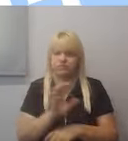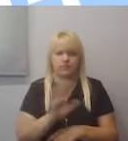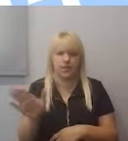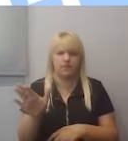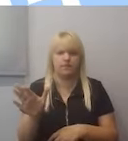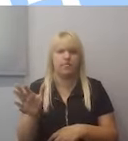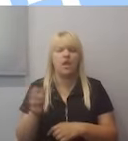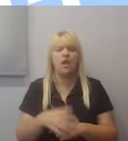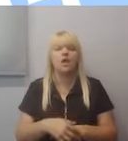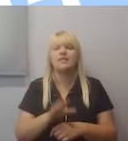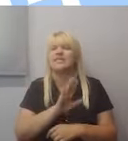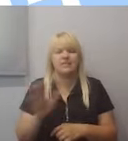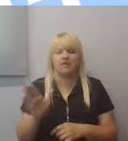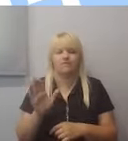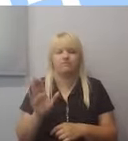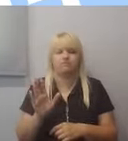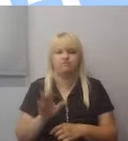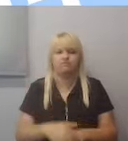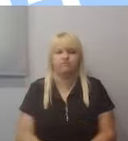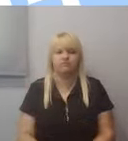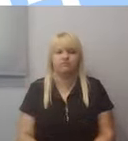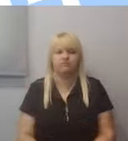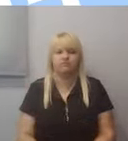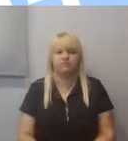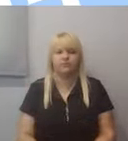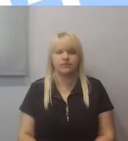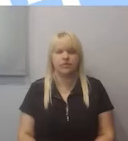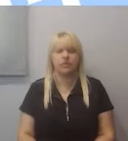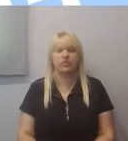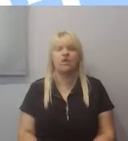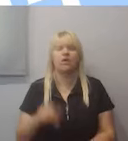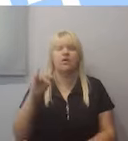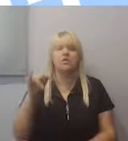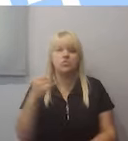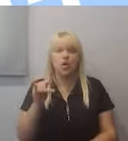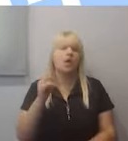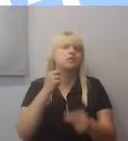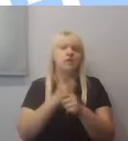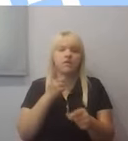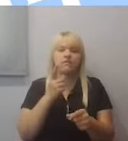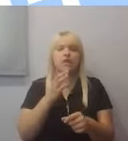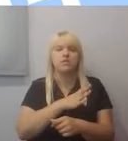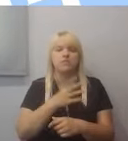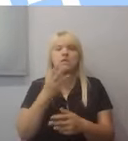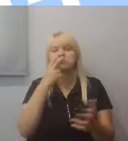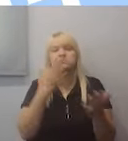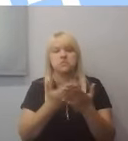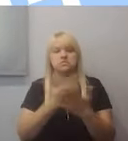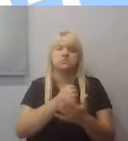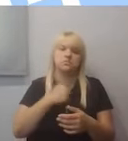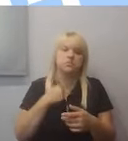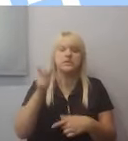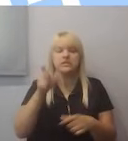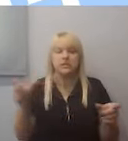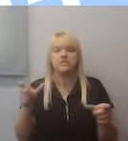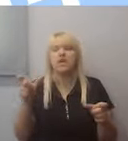jeb nedarīt jo nevajag pierādīt militārpā vai amatpersonām sava taisnību viņiem